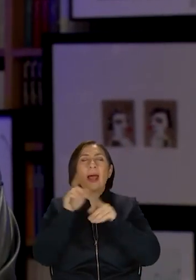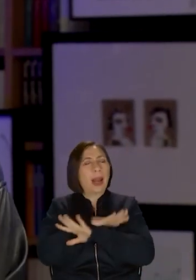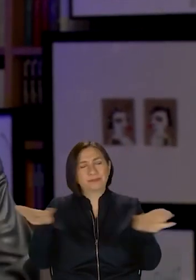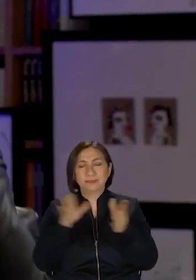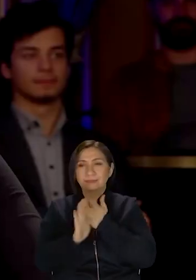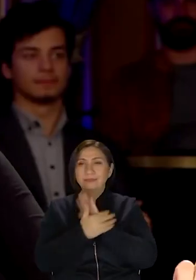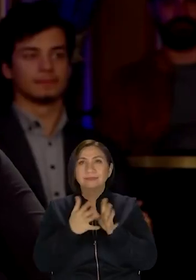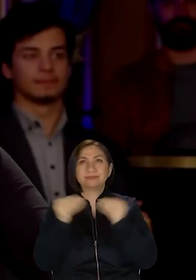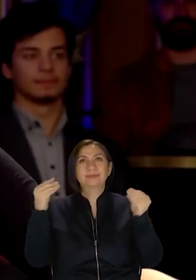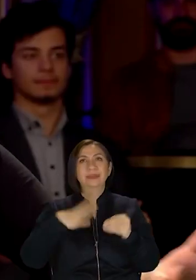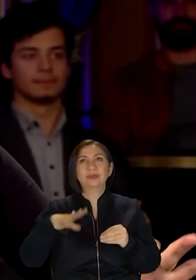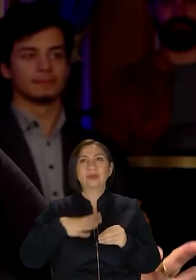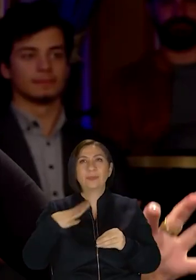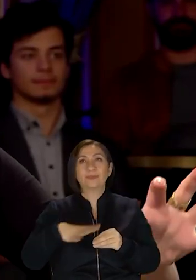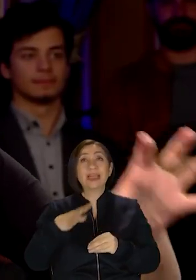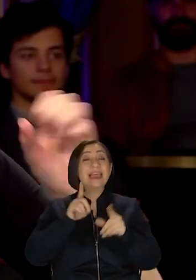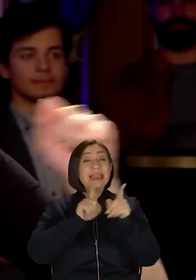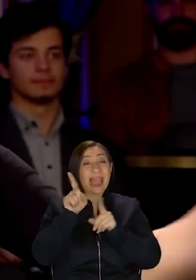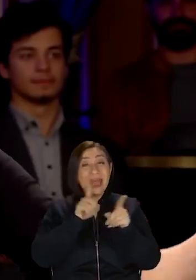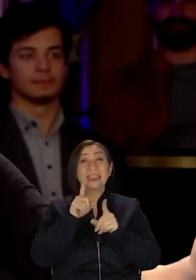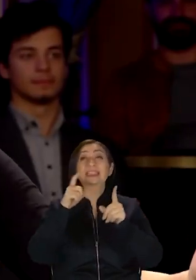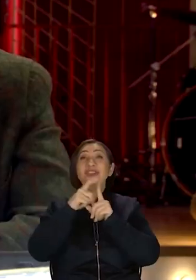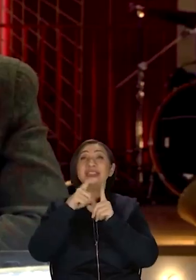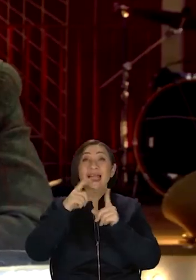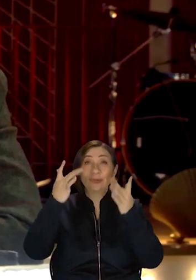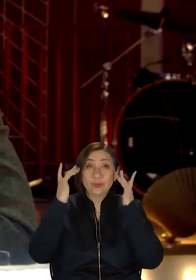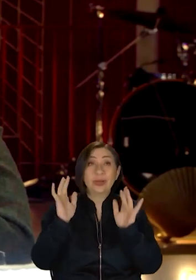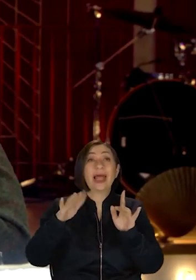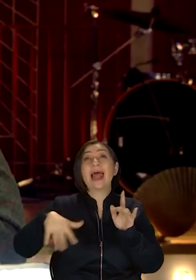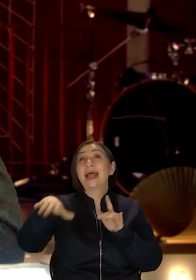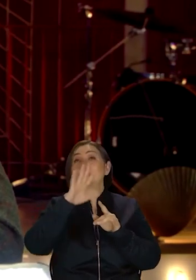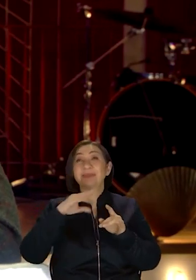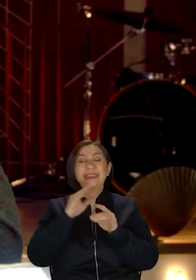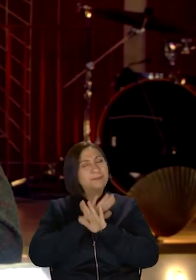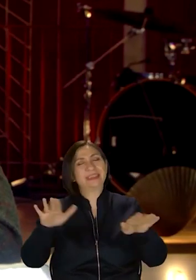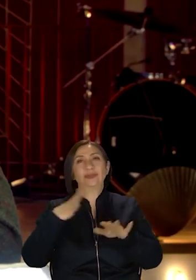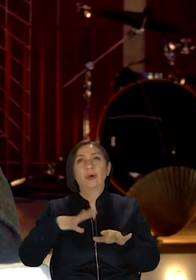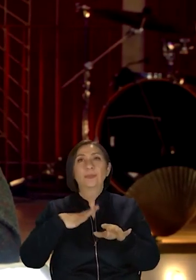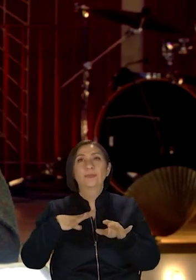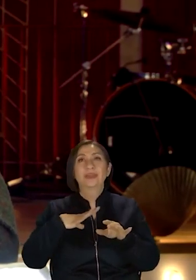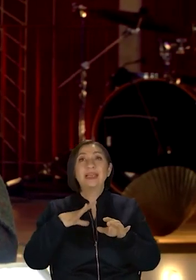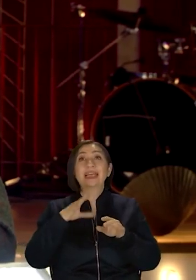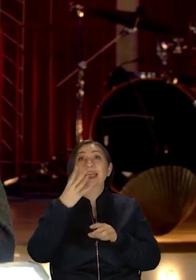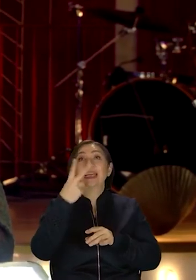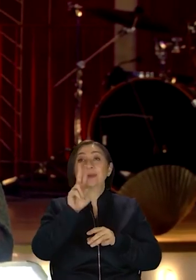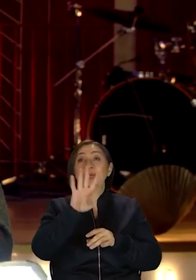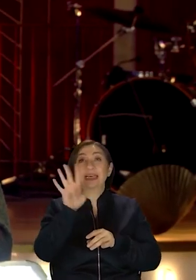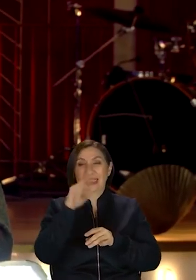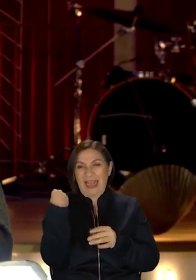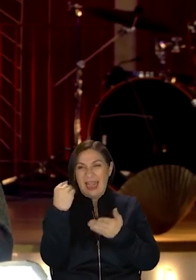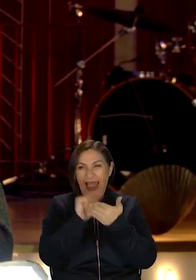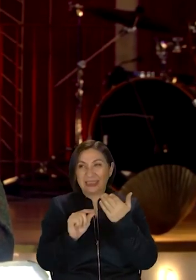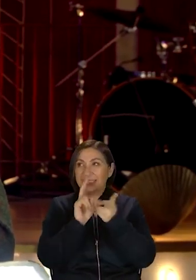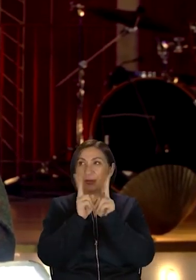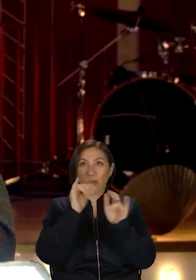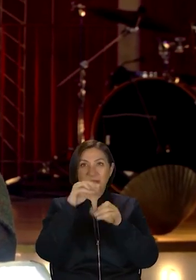diye yok olsun istiyorum. İnternet. İşte ben öyle bir teknolojik oyun yazıyorum şimdi. Kanlı Kabare'nin içinde var. Ay müthiş. 2040'ta geçiyor.